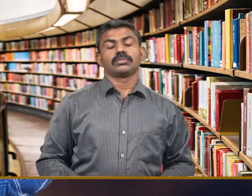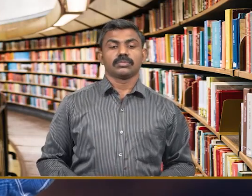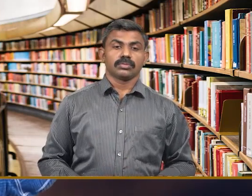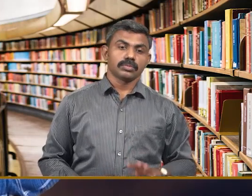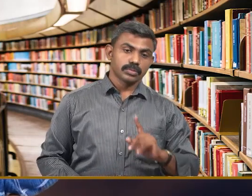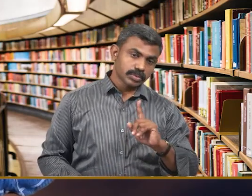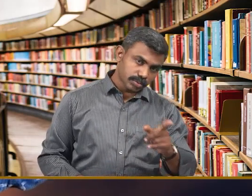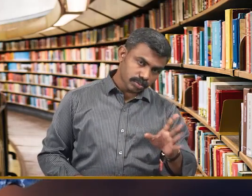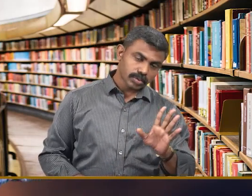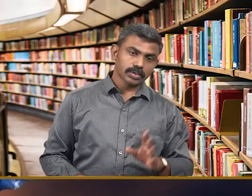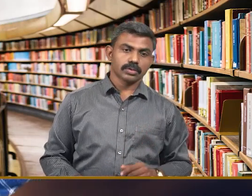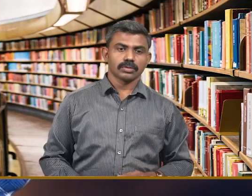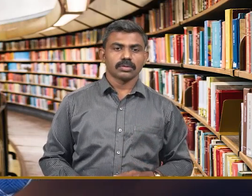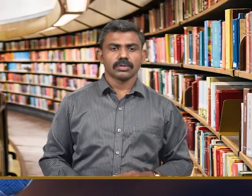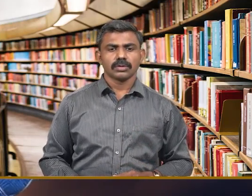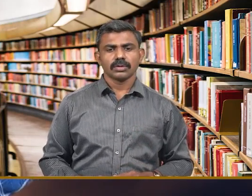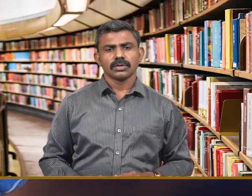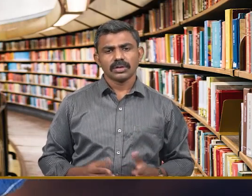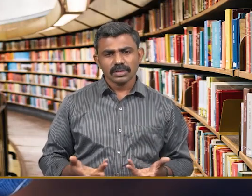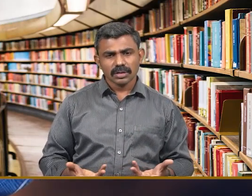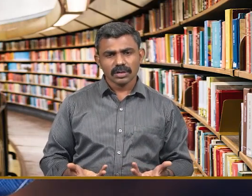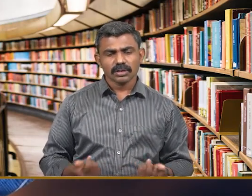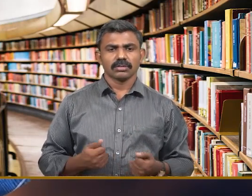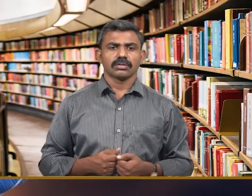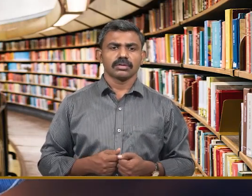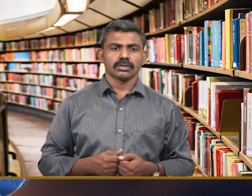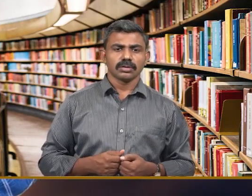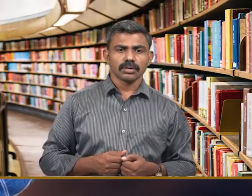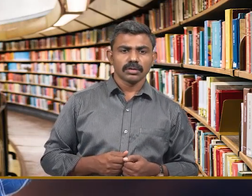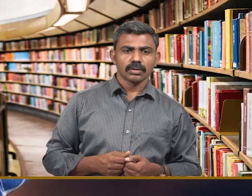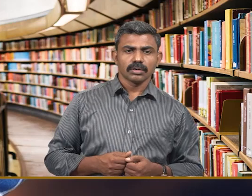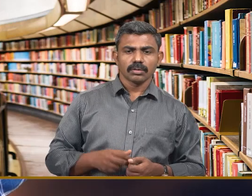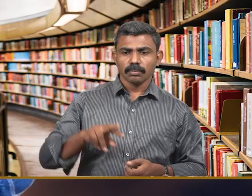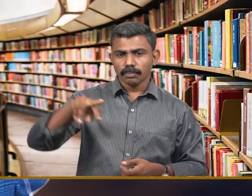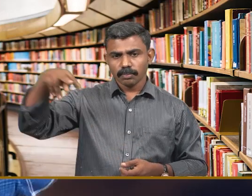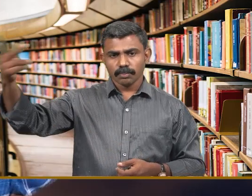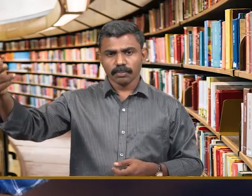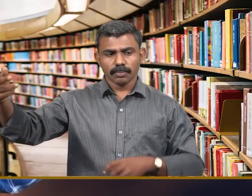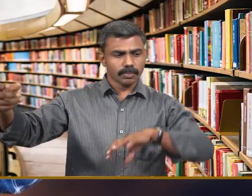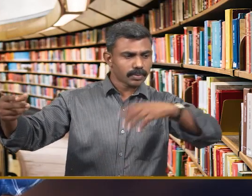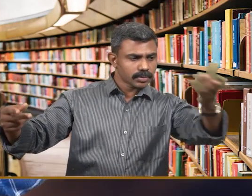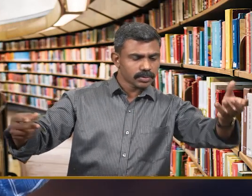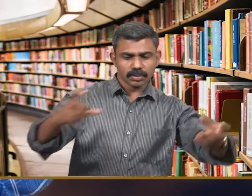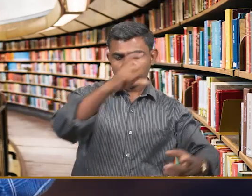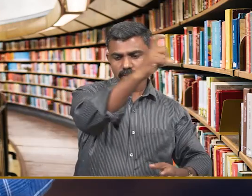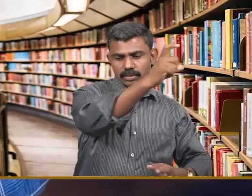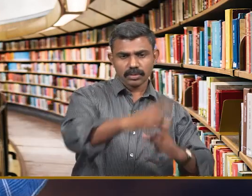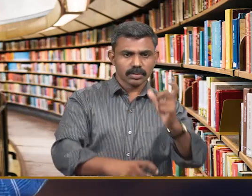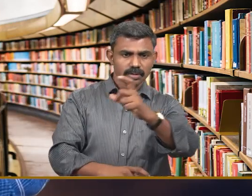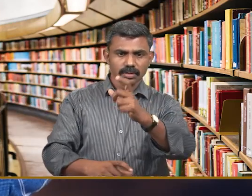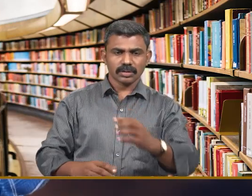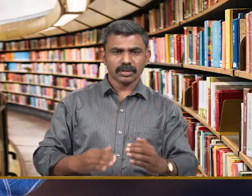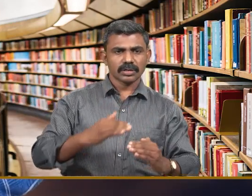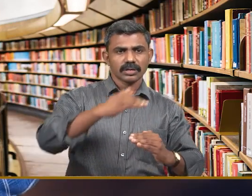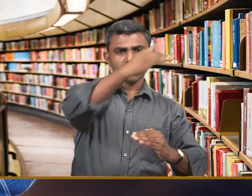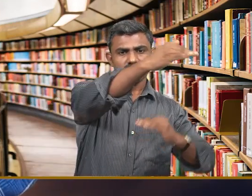வரியை விதிச்சிடணும் அப்படிங்கிறக்காக அவங்க சில இதுக்கெல்லாம் செஞ்சாங்க. இதனால் என்ன ஆகுதுன்னா அதாவது பன்னாட்டுக்கு அதாவது பக்கத்தில் இருக்க நாடாக இருக்கட்டும் அல்லது உலக